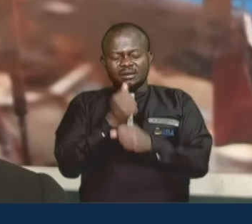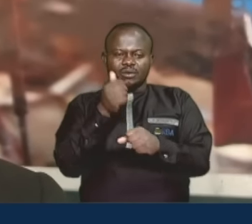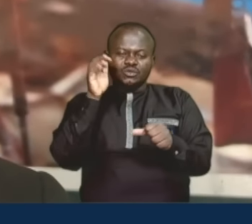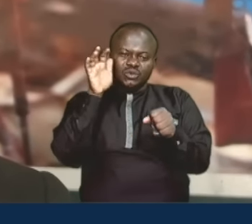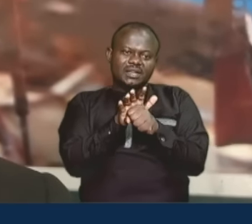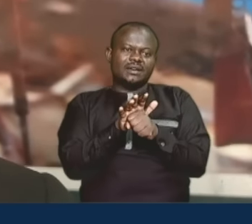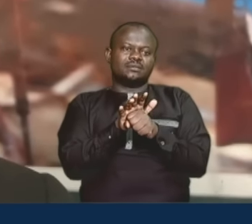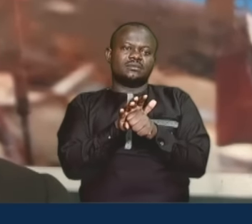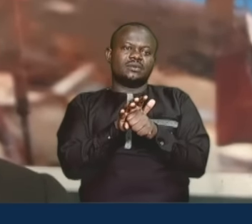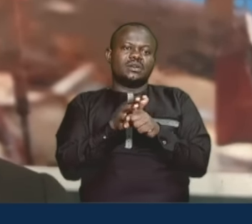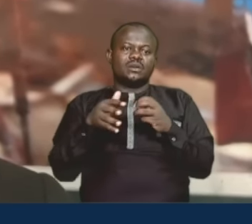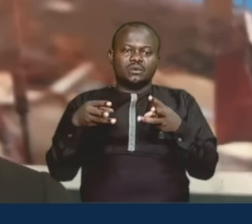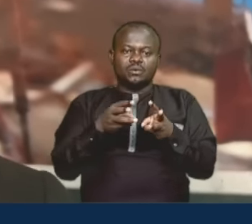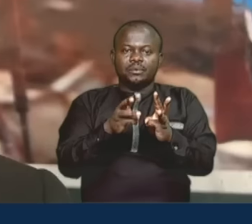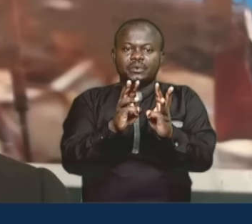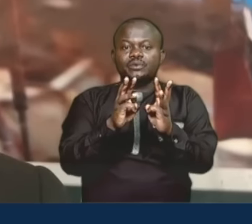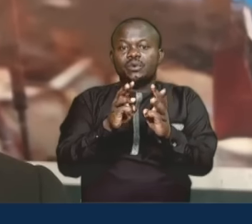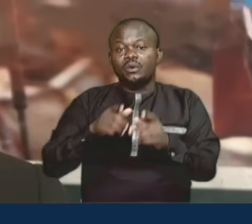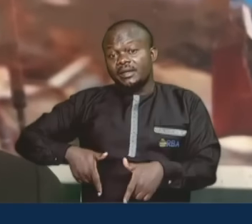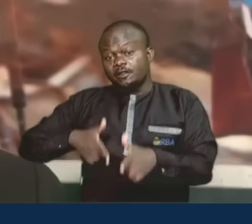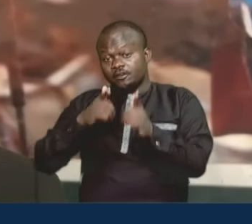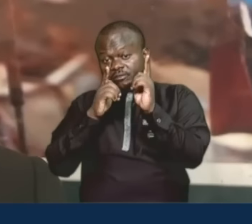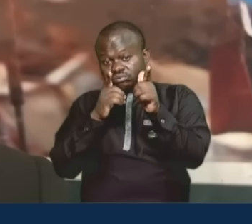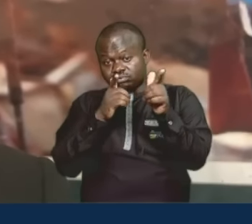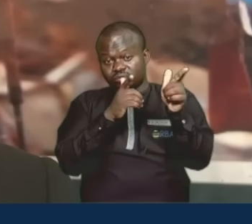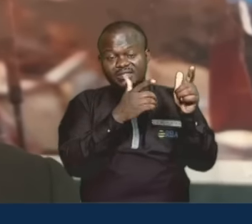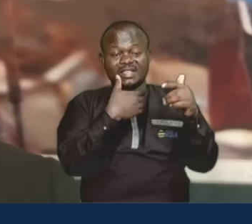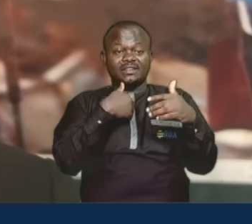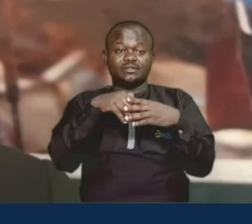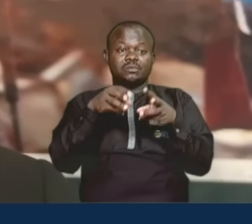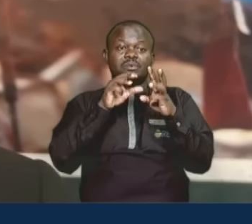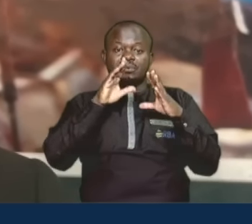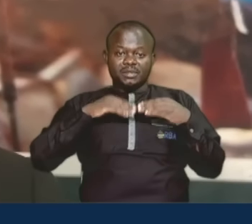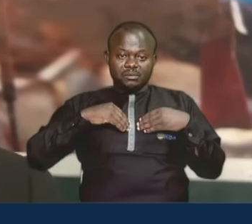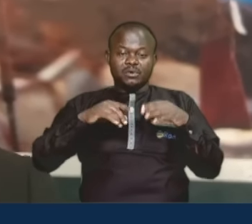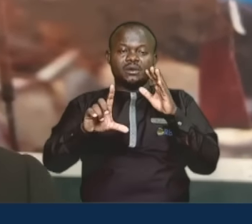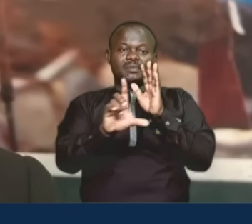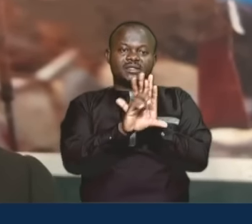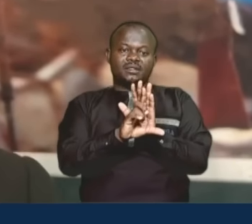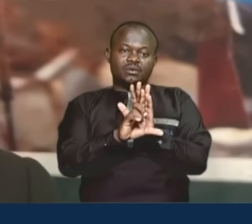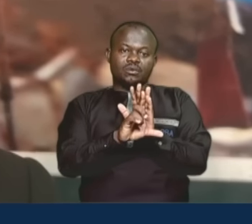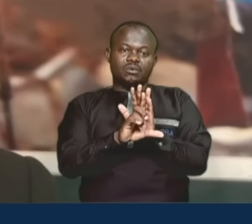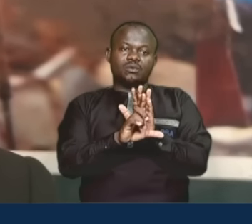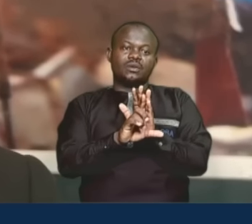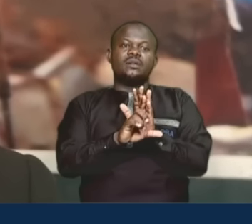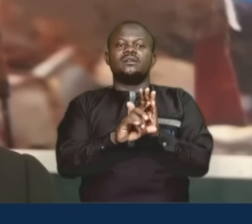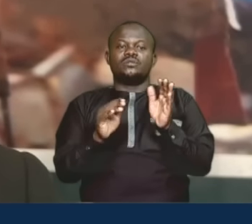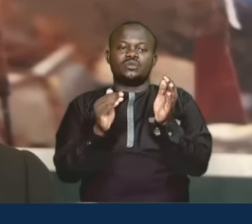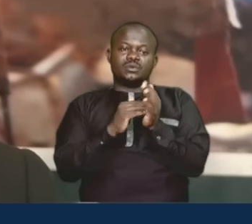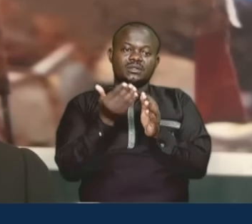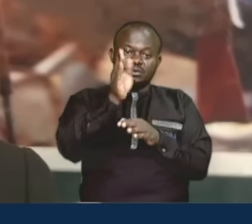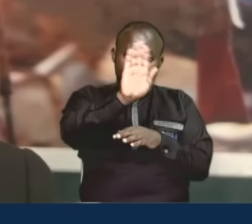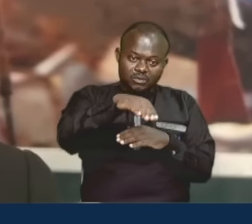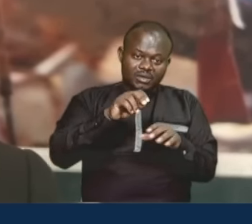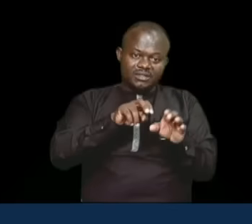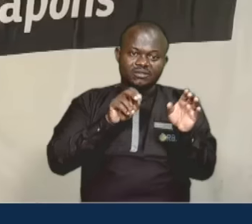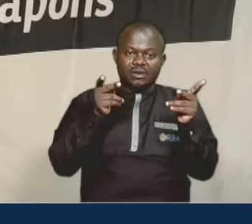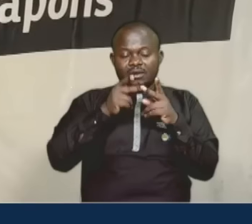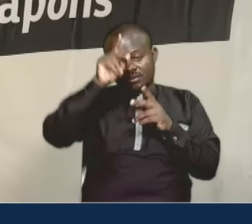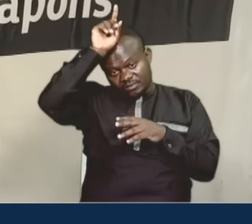kakozwe ku buryo imbunda nyinshi zari zitunzwe mu buryo butemewe n'amategeko zasubijwe, zakuwe mu